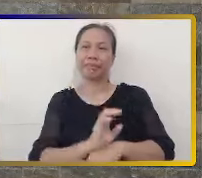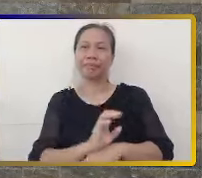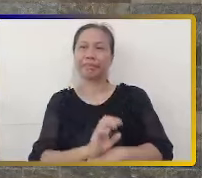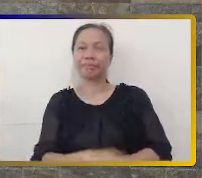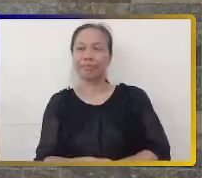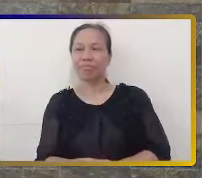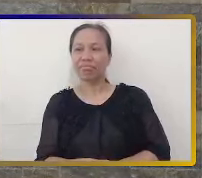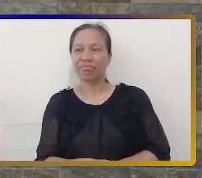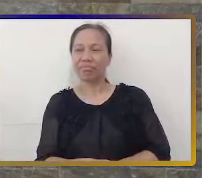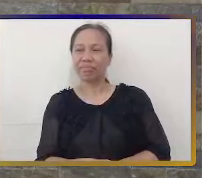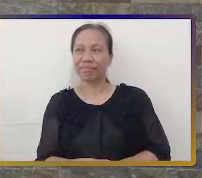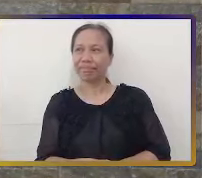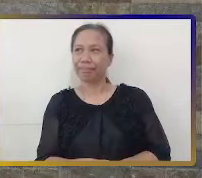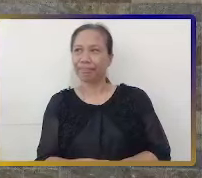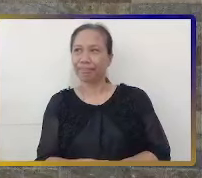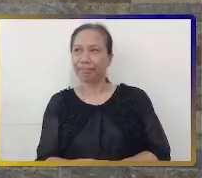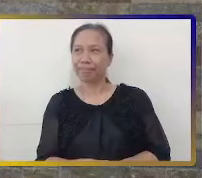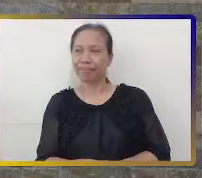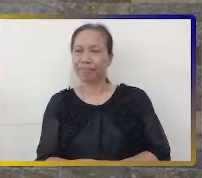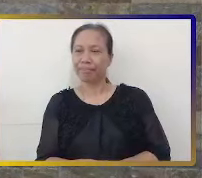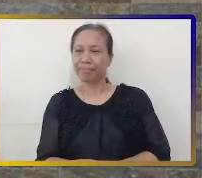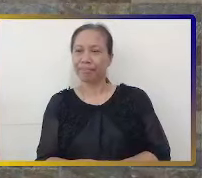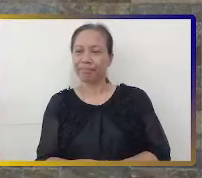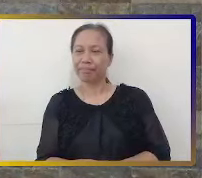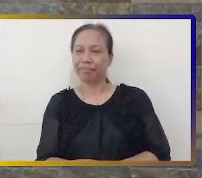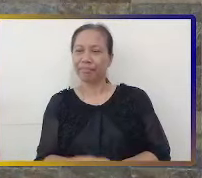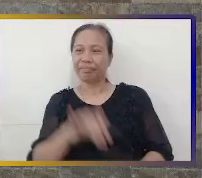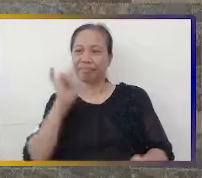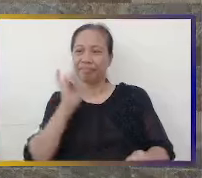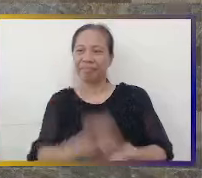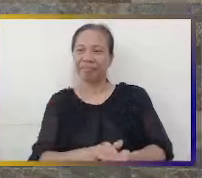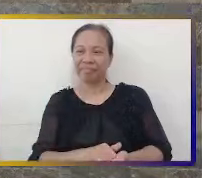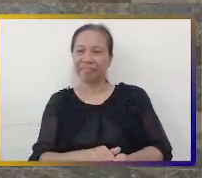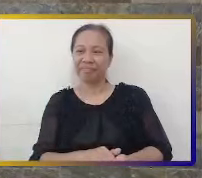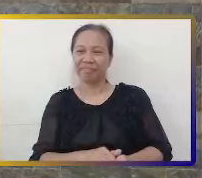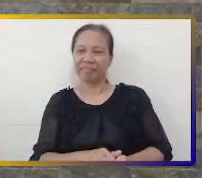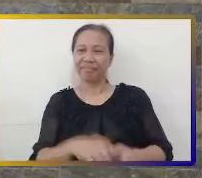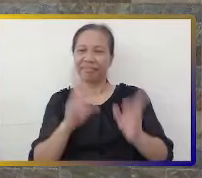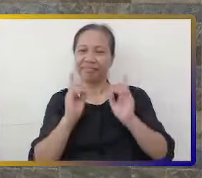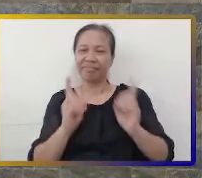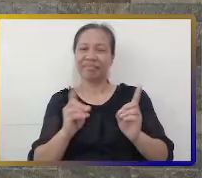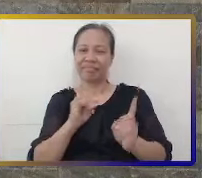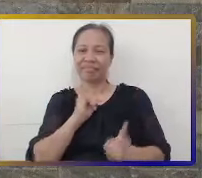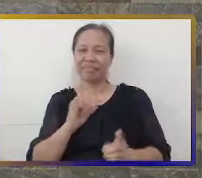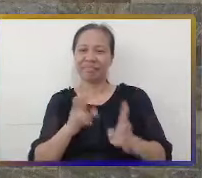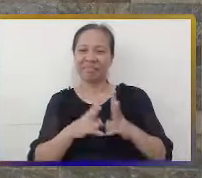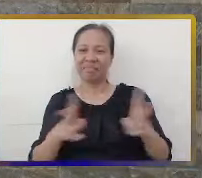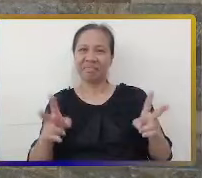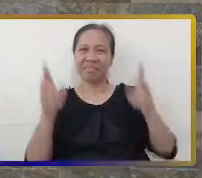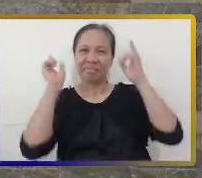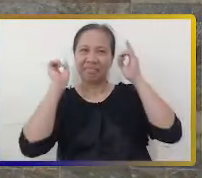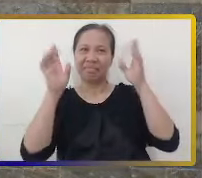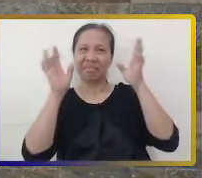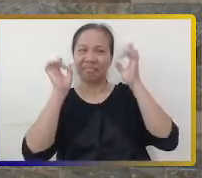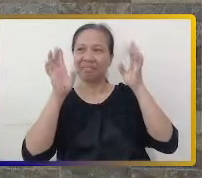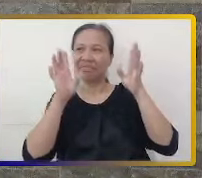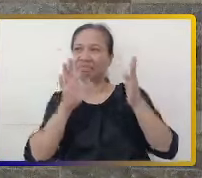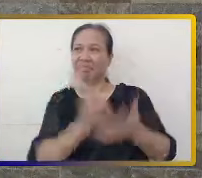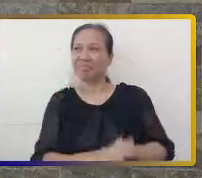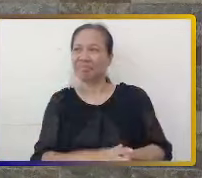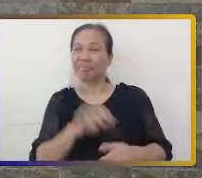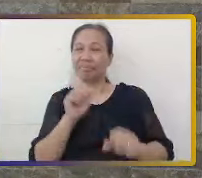church So You Know yung ganong katuruan ay masyadong complicated mga kapatid you see So kaya